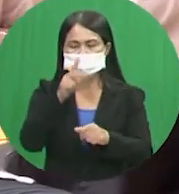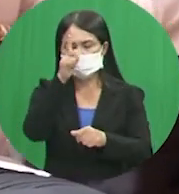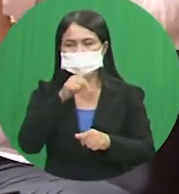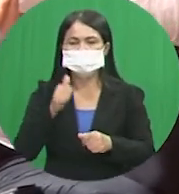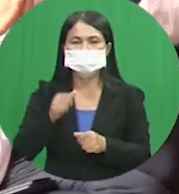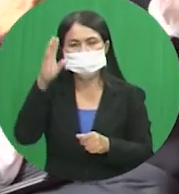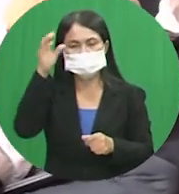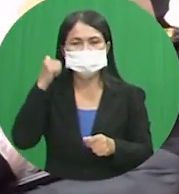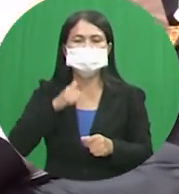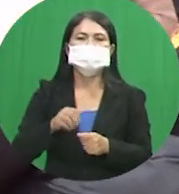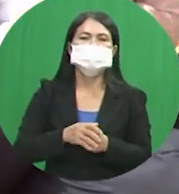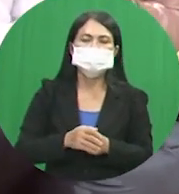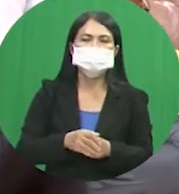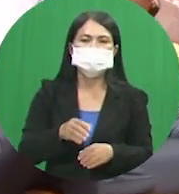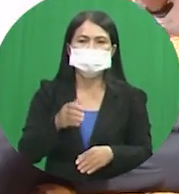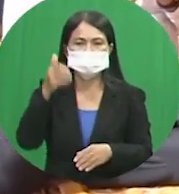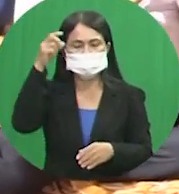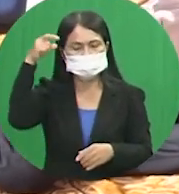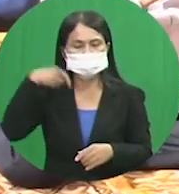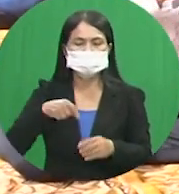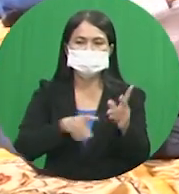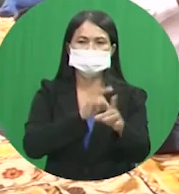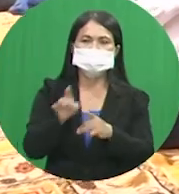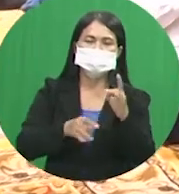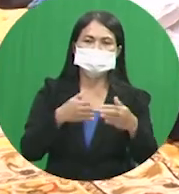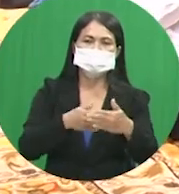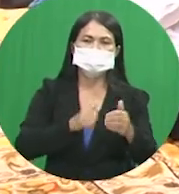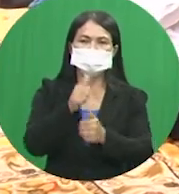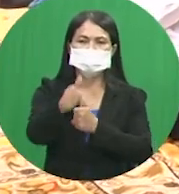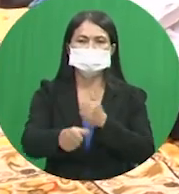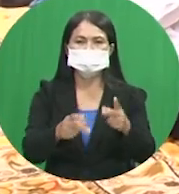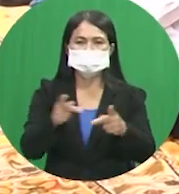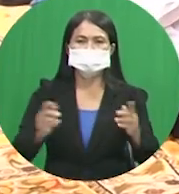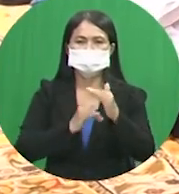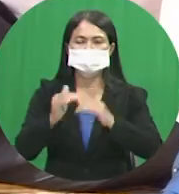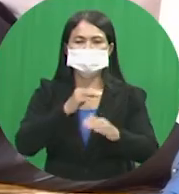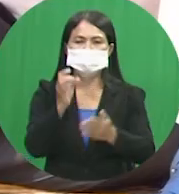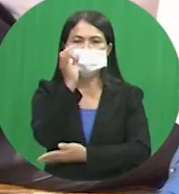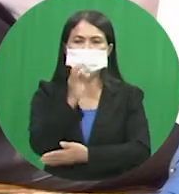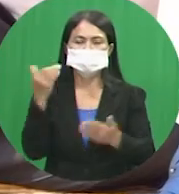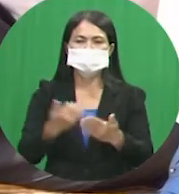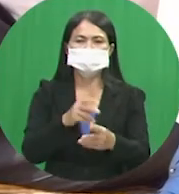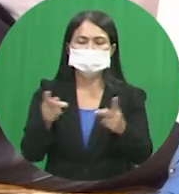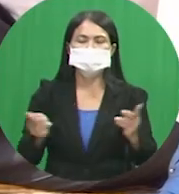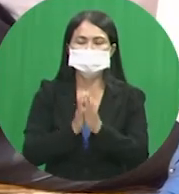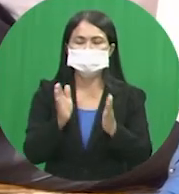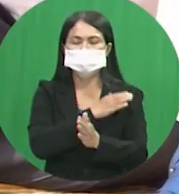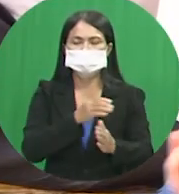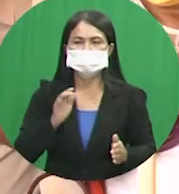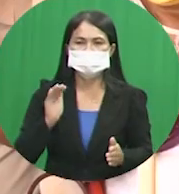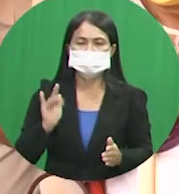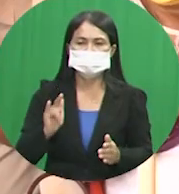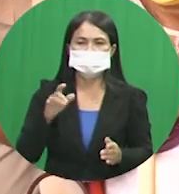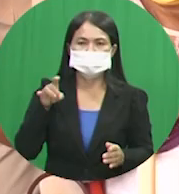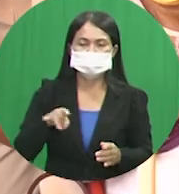ตียวโลกลูกไรแนวเนียงกัญญาเจี๊ยปดบริษัทจัดง่ายการทานสังสองประเวทไม่บวชบตมประหากวัดปุ